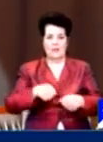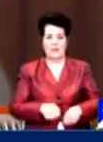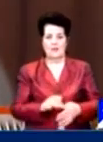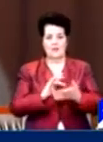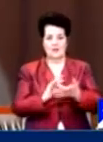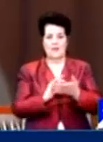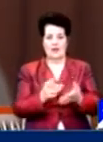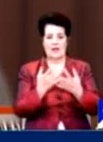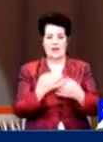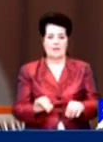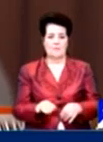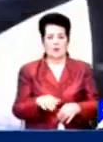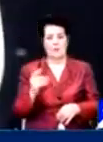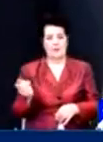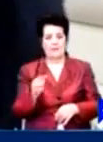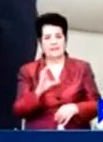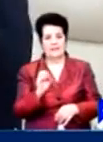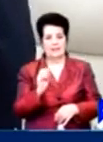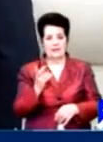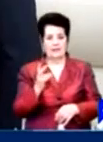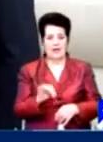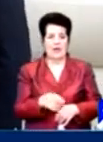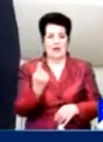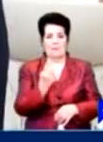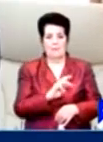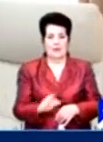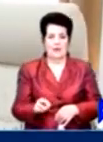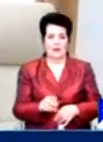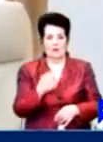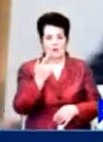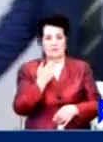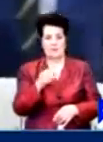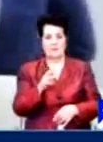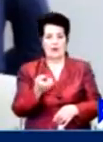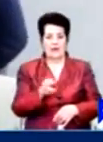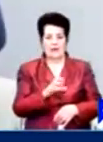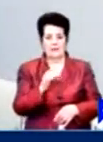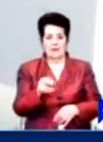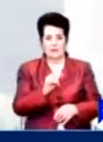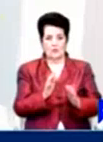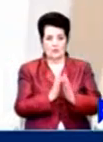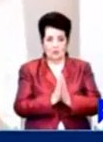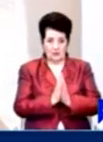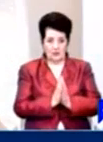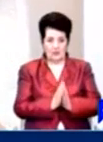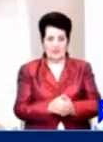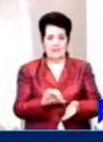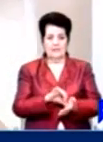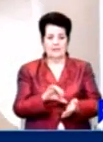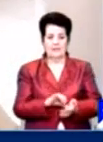a călătorii liber pe malul stâng, a notat premierul în cadrul întrevederii. Astfel, Maia Sandu a solicitat asistență din